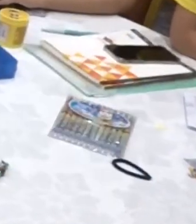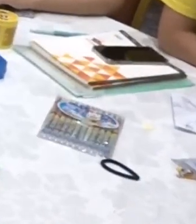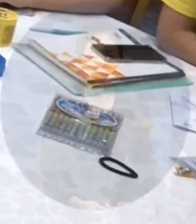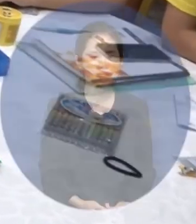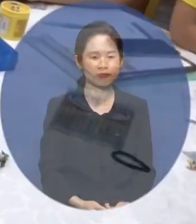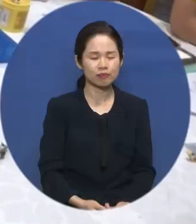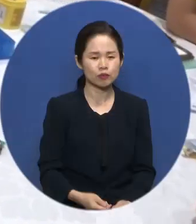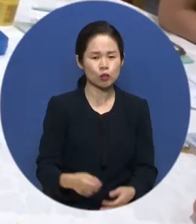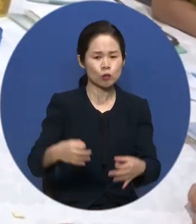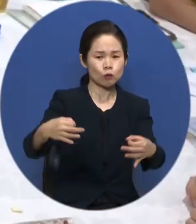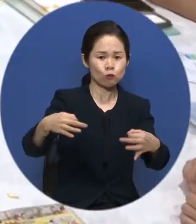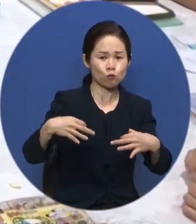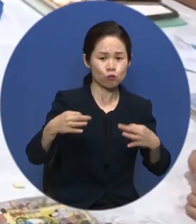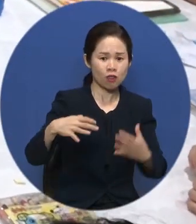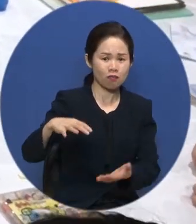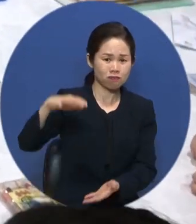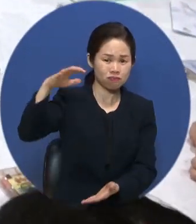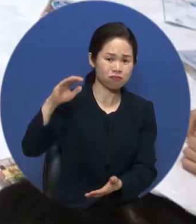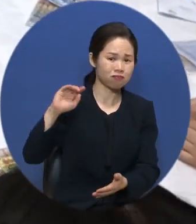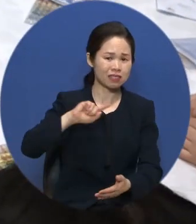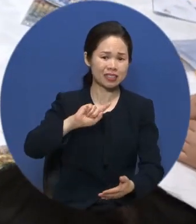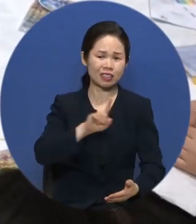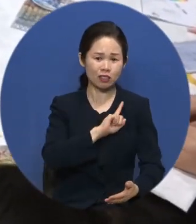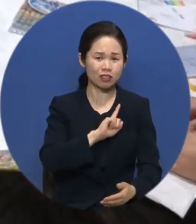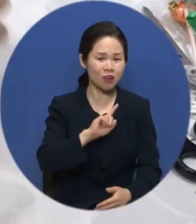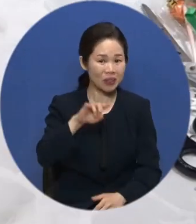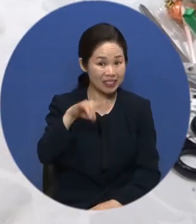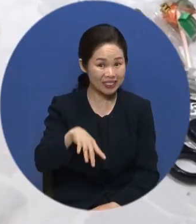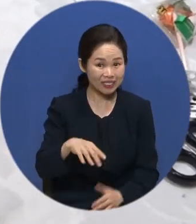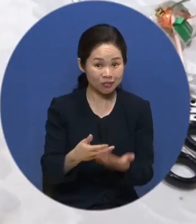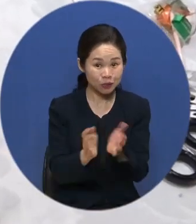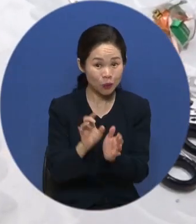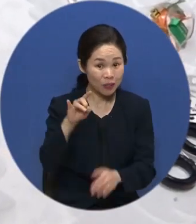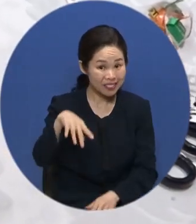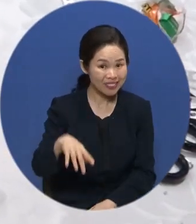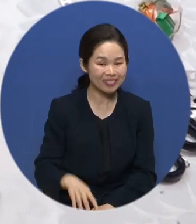과연 가장 많은 투자를 받은 회사는 어디일까요?